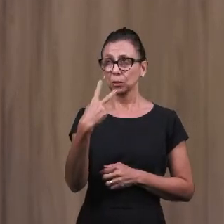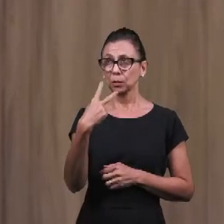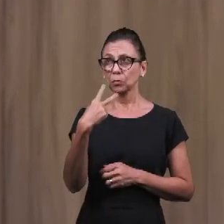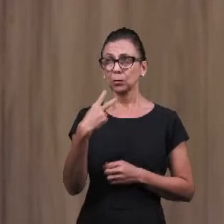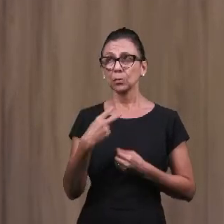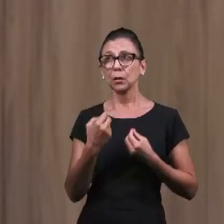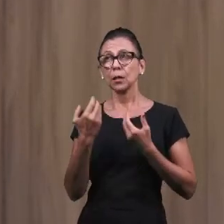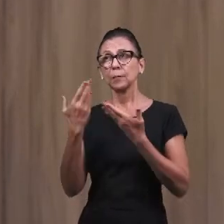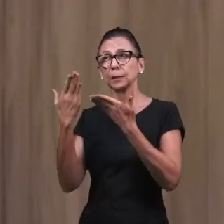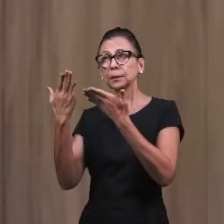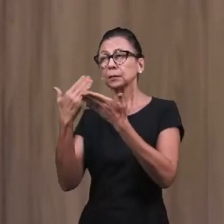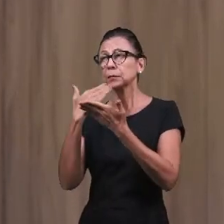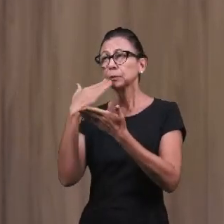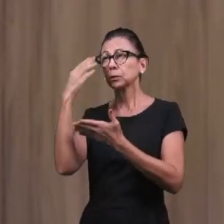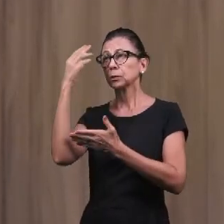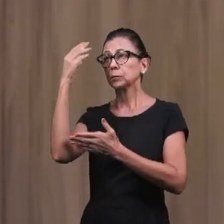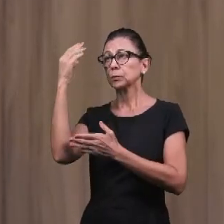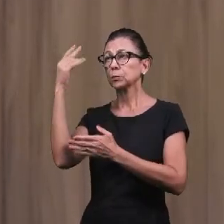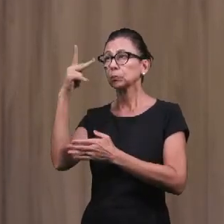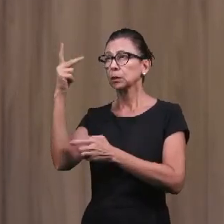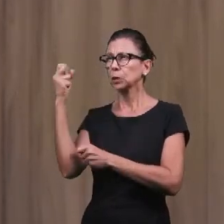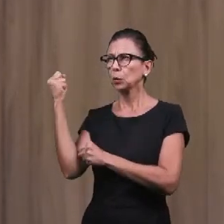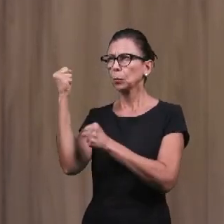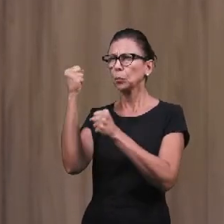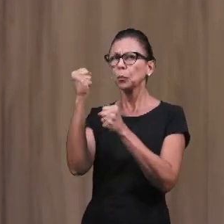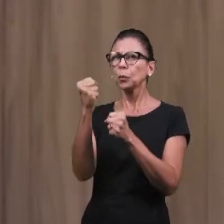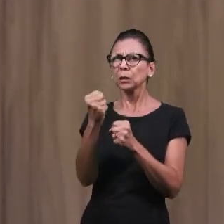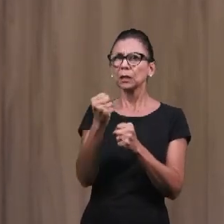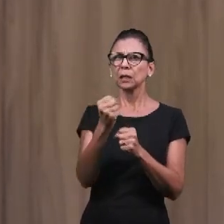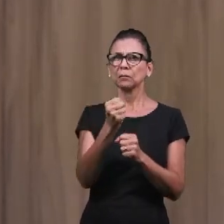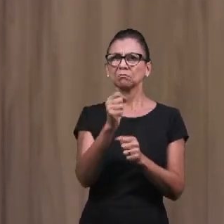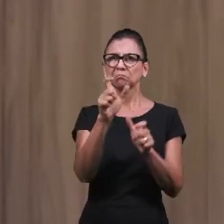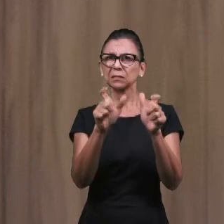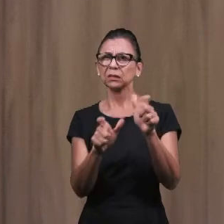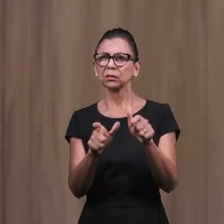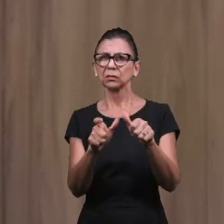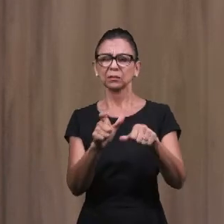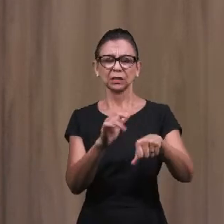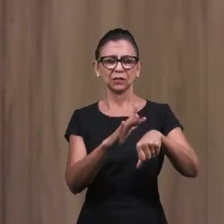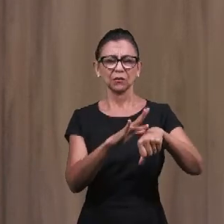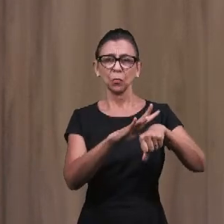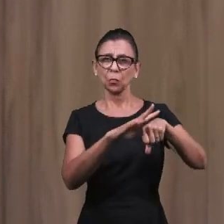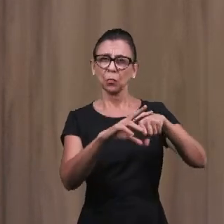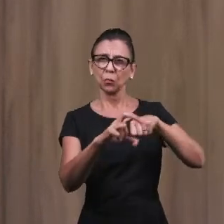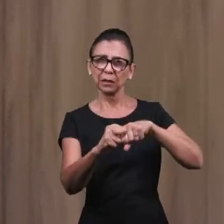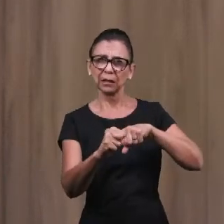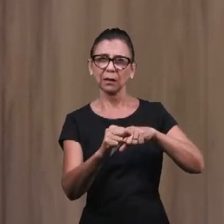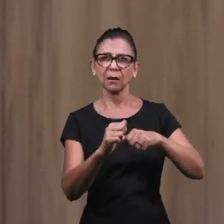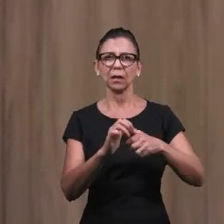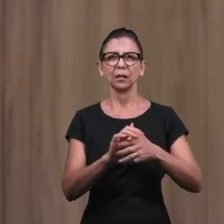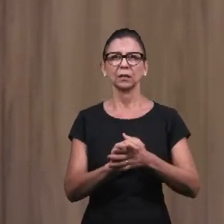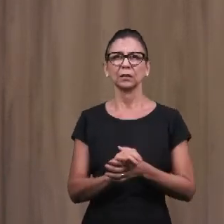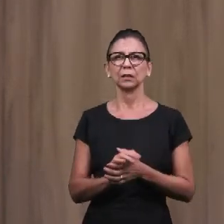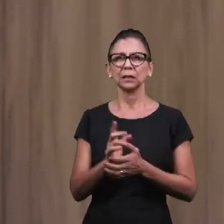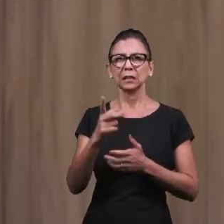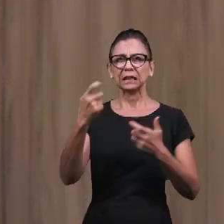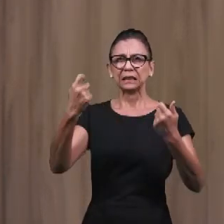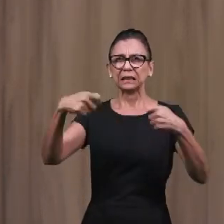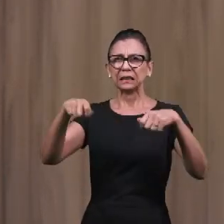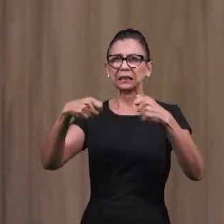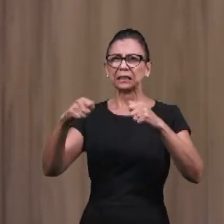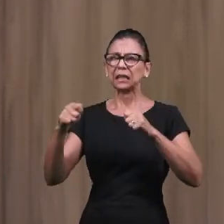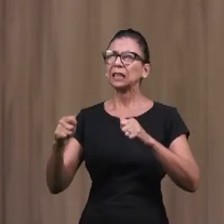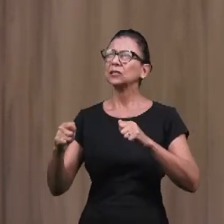пред Тобою, а всех тех, кто участвует вместе с нами, чтобы рука силы Твоей